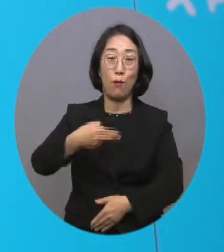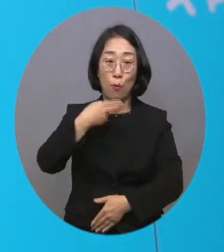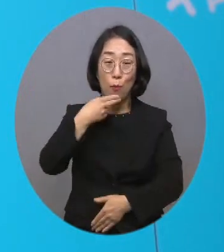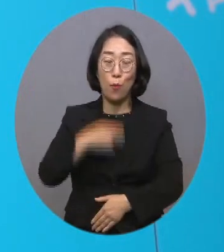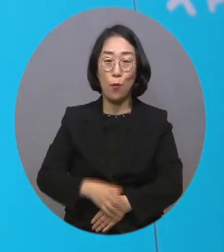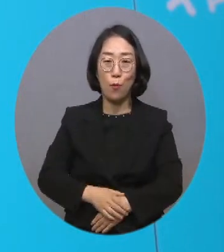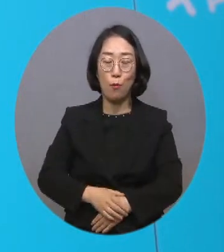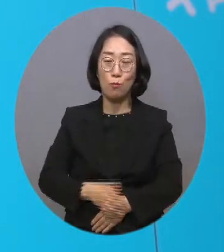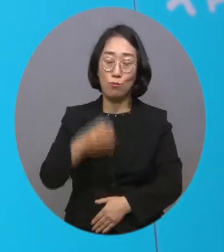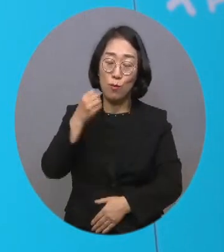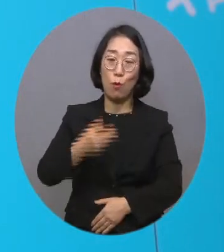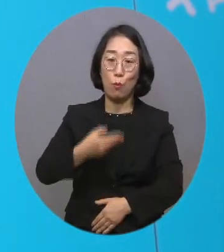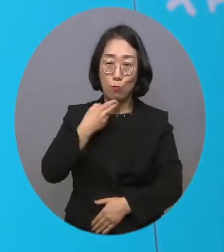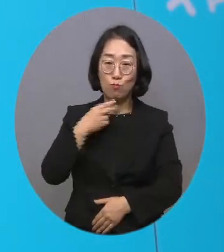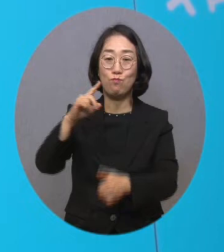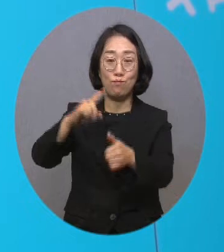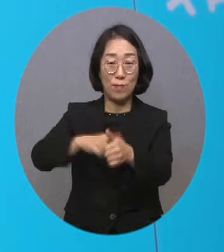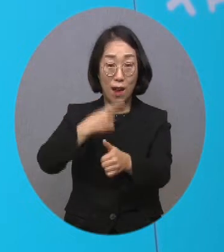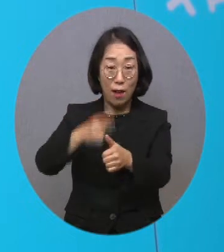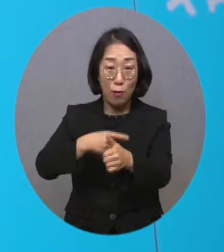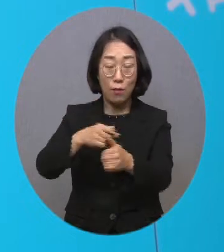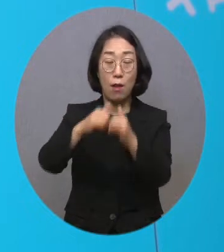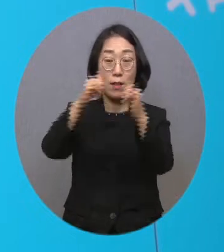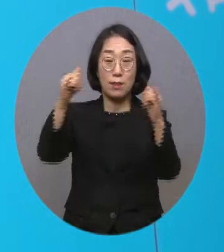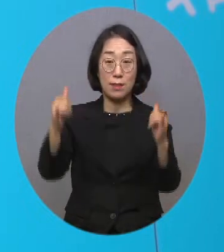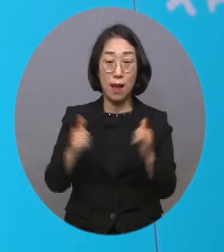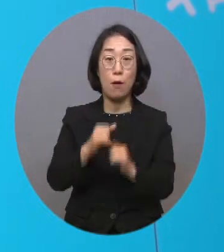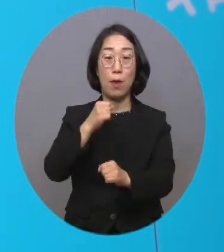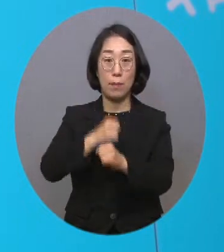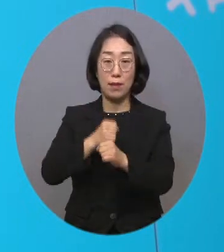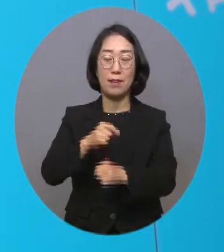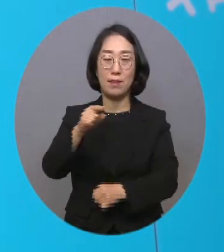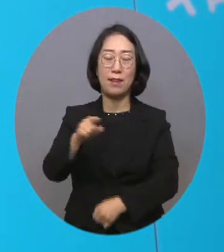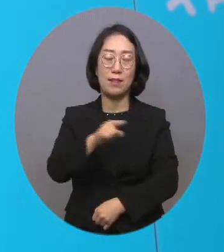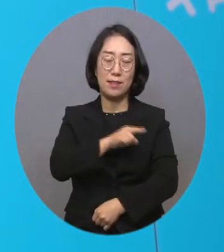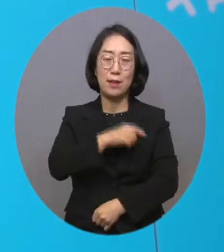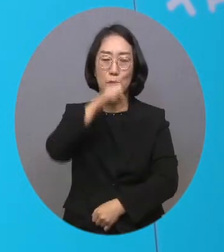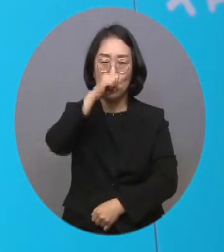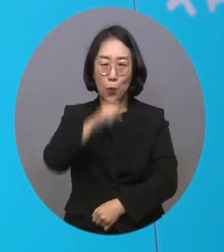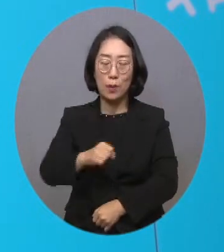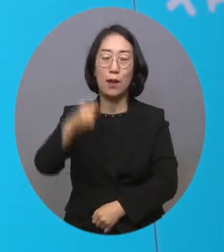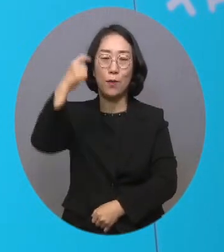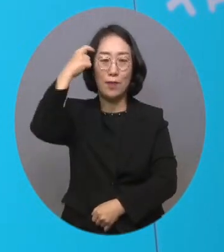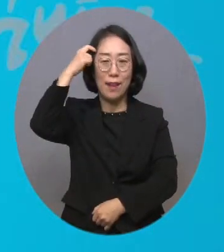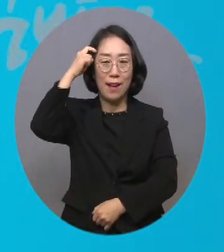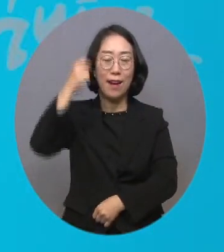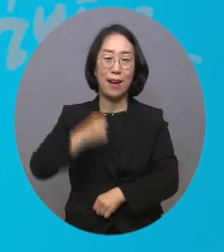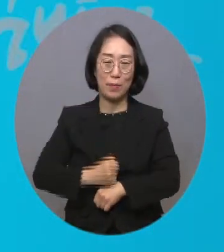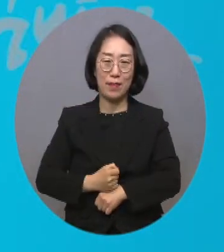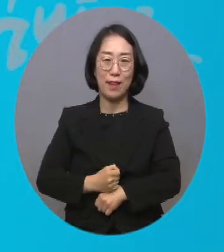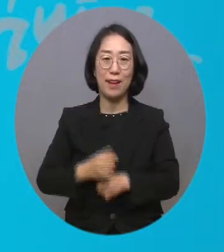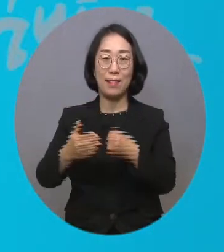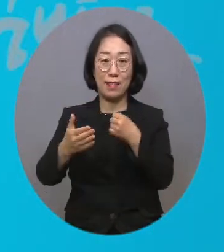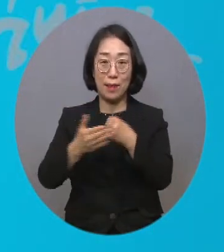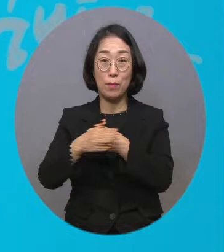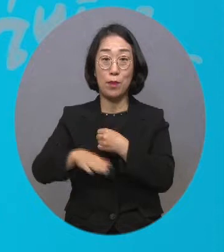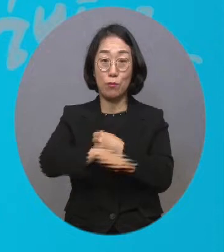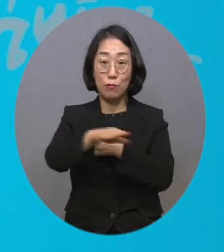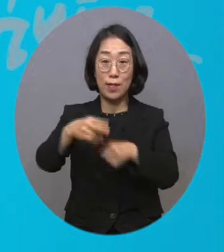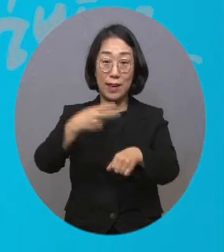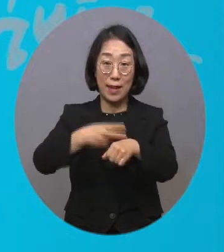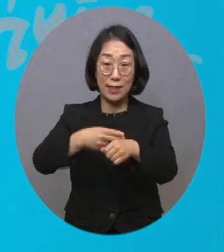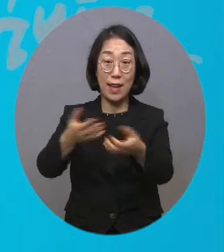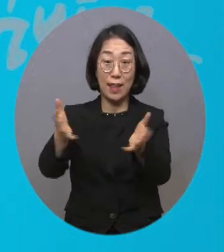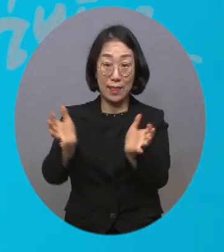않고 이상하지 않은 그런 사회를 만드는 게 가장 좋다고 생각을 합니다. 그래서 저희